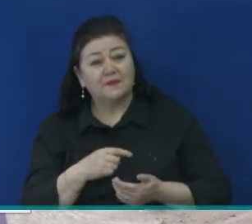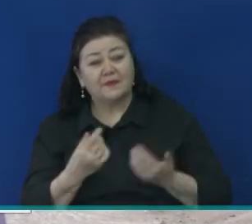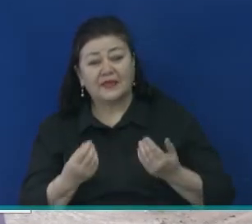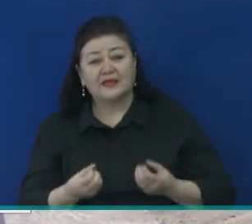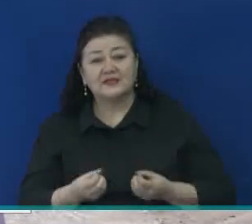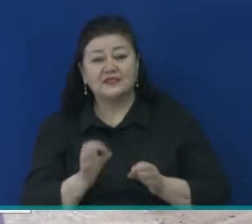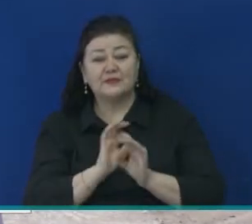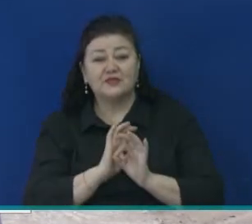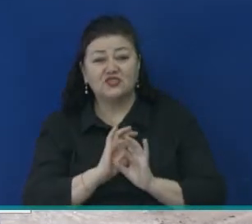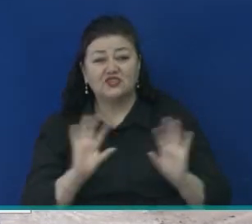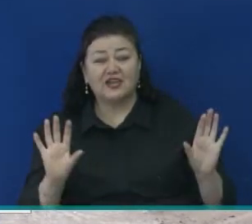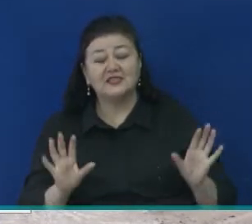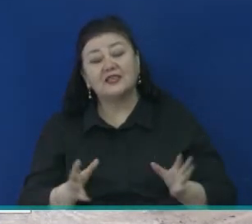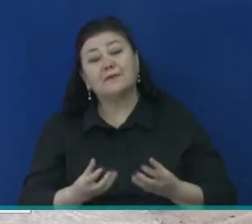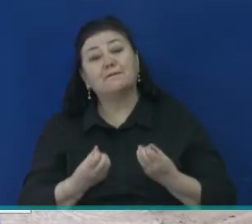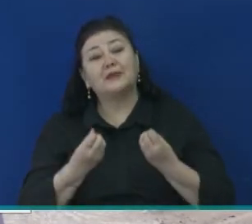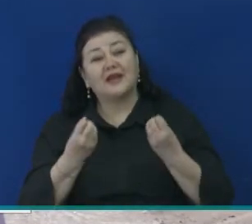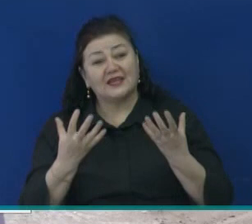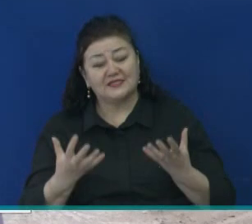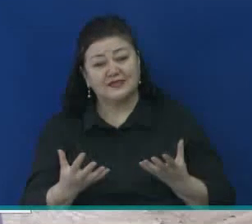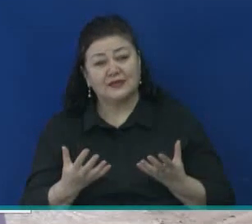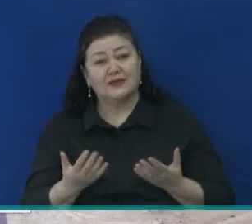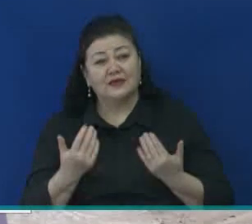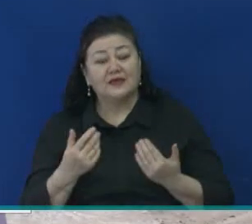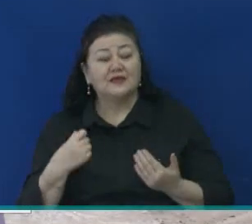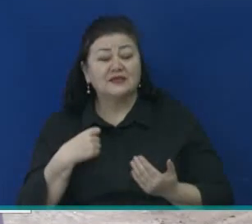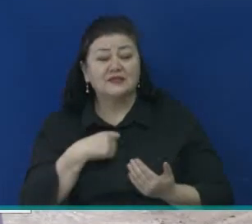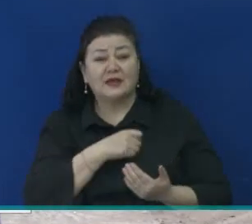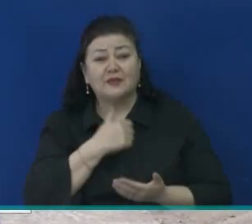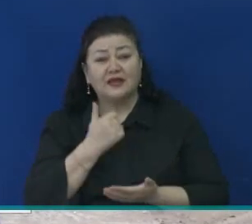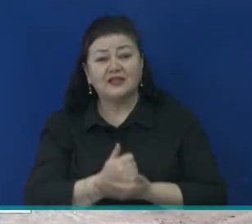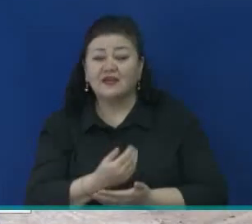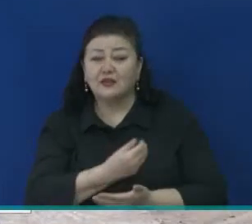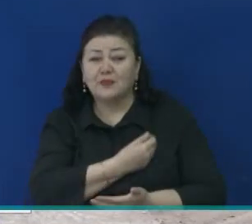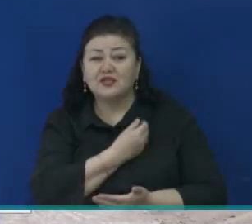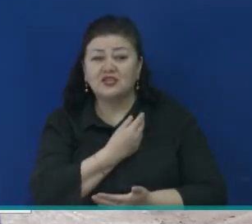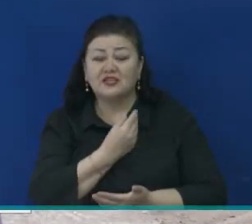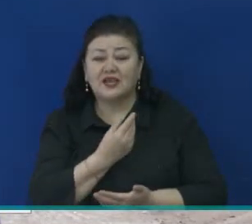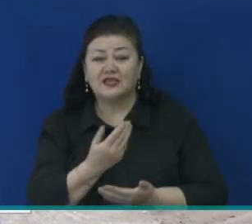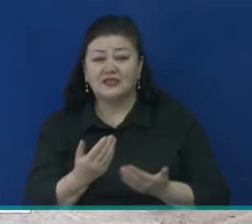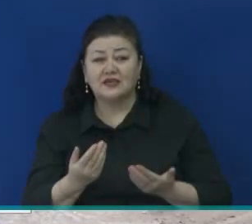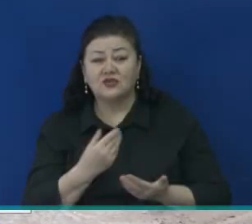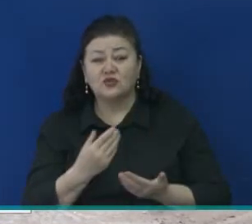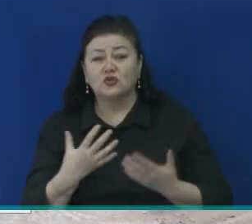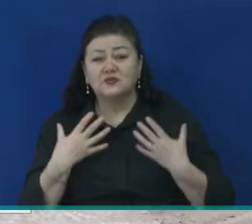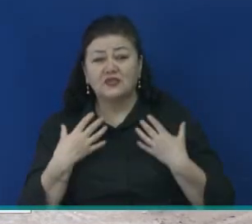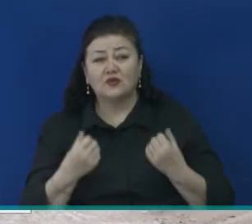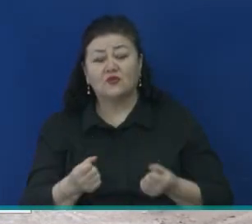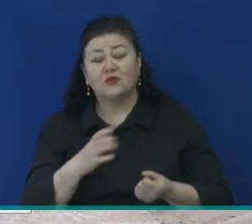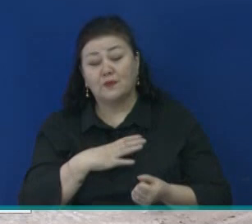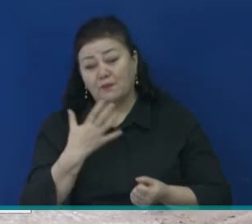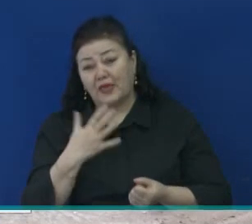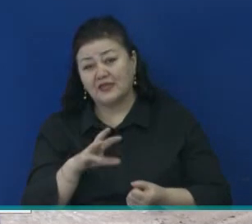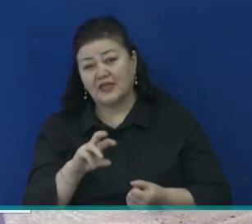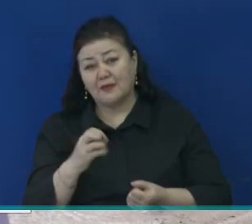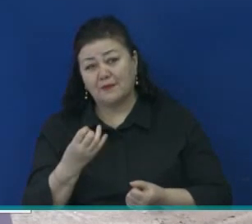осындай тамаша жарқын мерекемен құттықтағым келеді. Ең басты тілейтінім кәсіби өсу мен денсаулықтарыңыз мықты болсын. Бүгін 5 мамырда